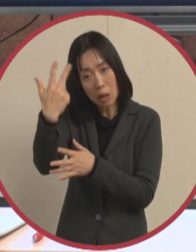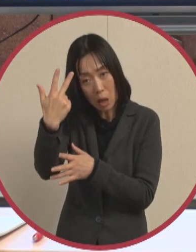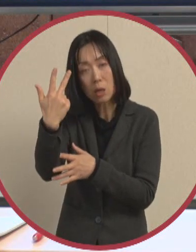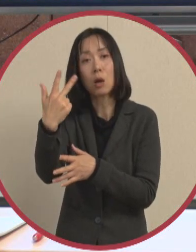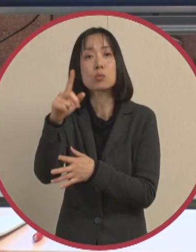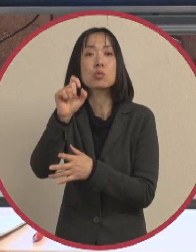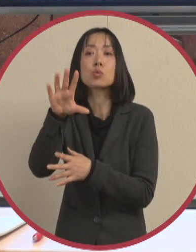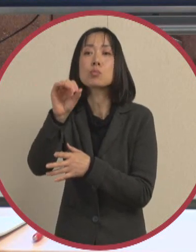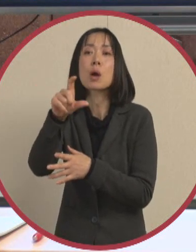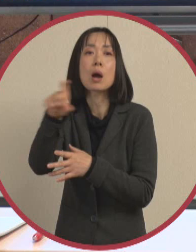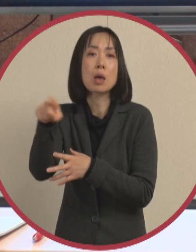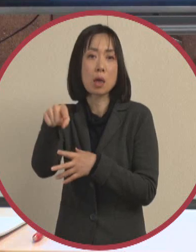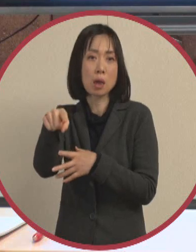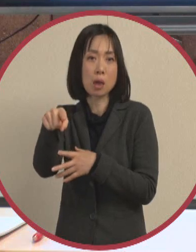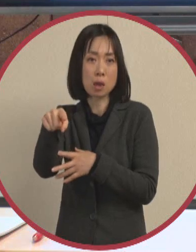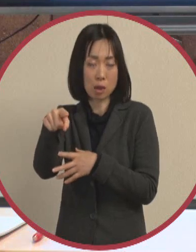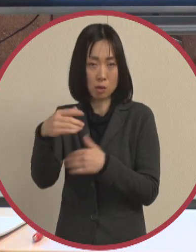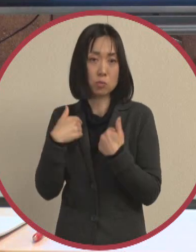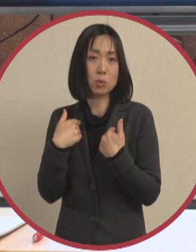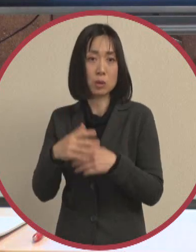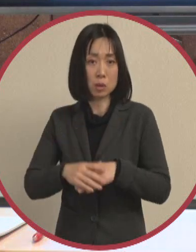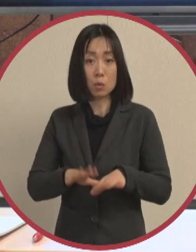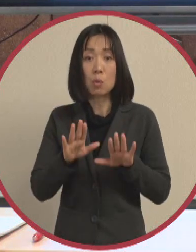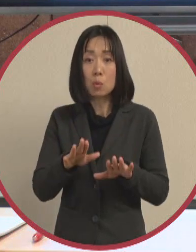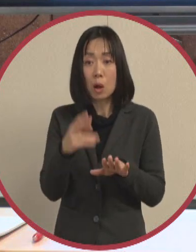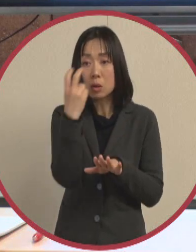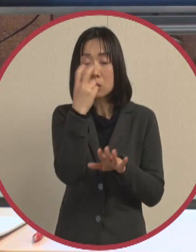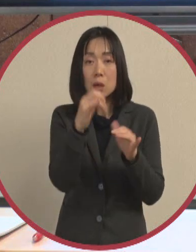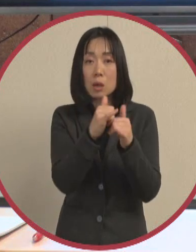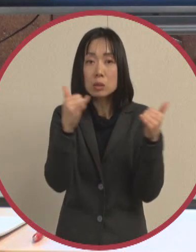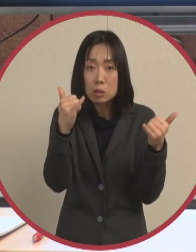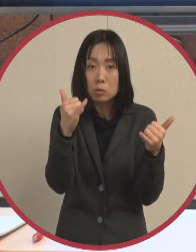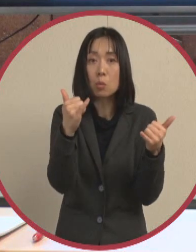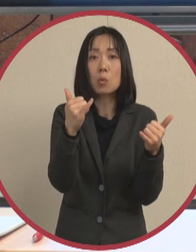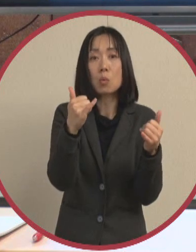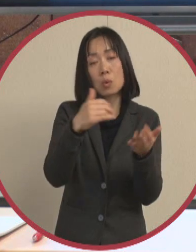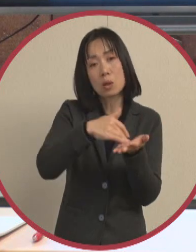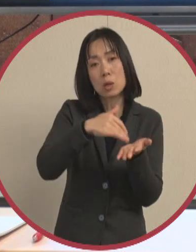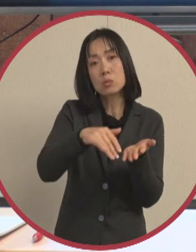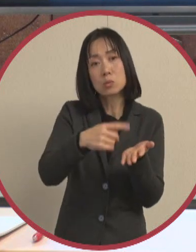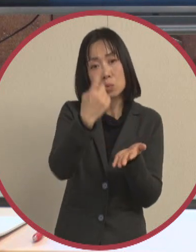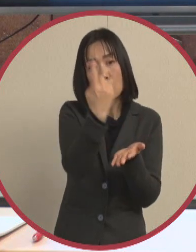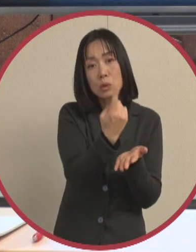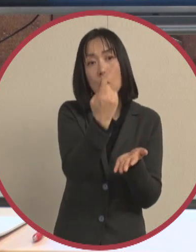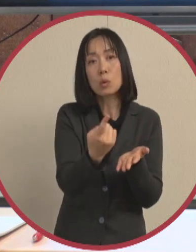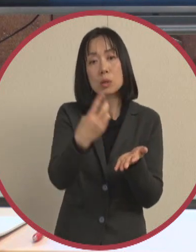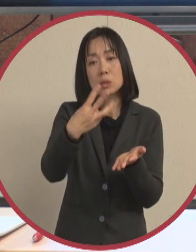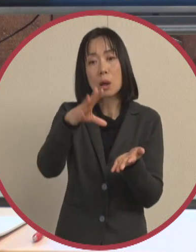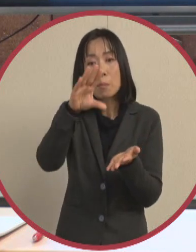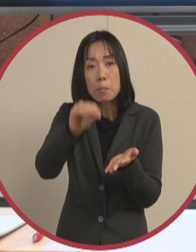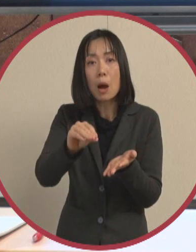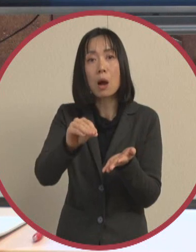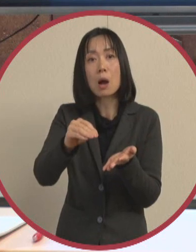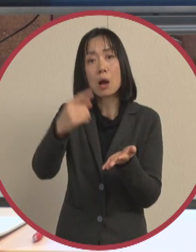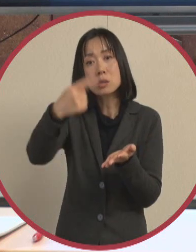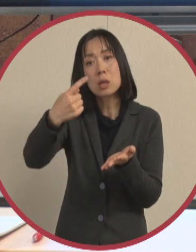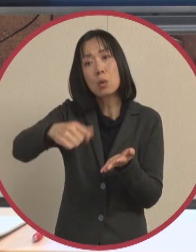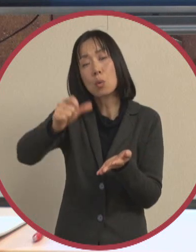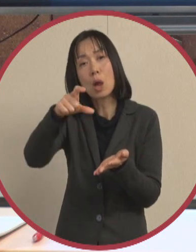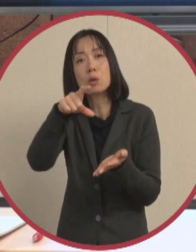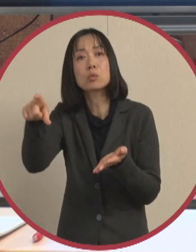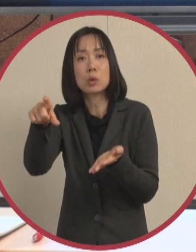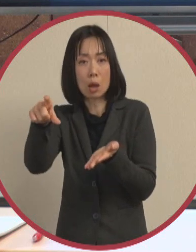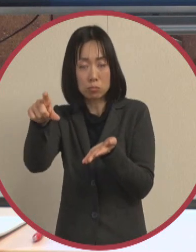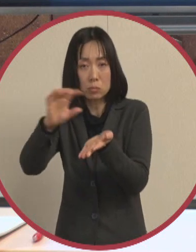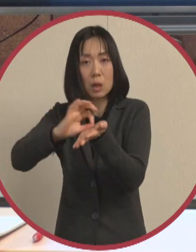かっていてですね、これはあの今回検査を受けた人で単純に計算すると1人当たり3万1500円程